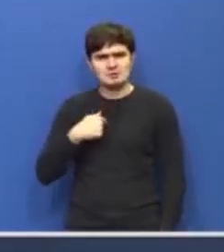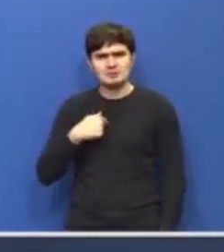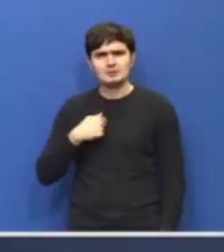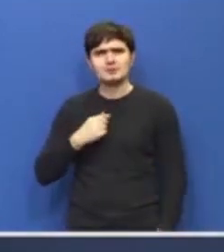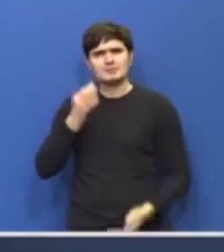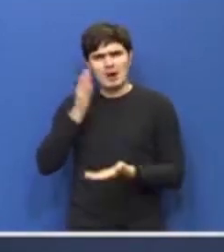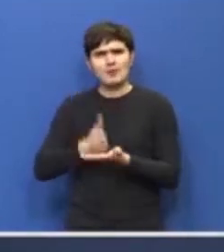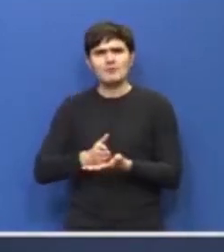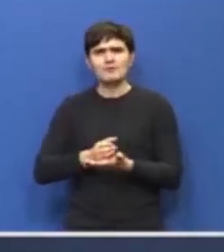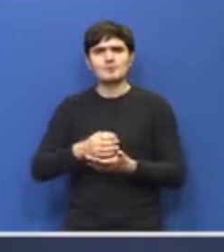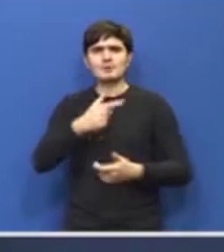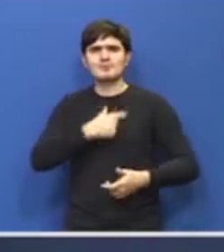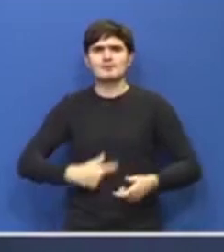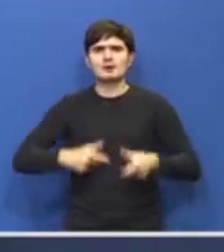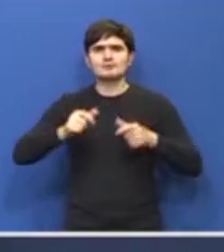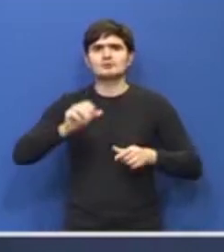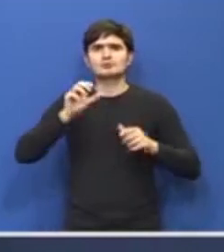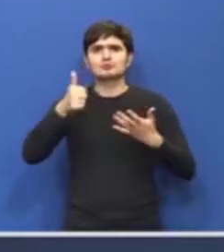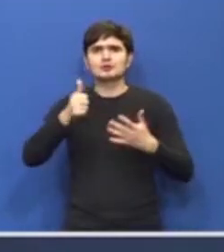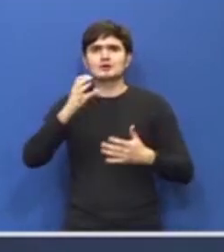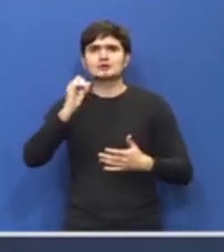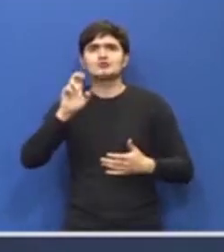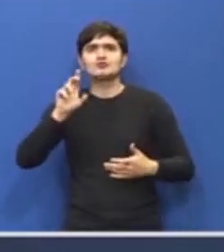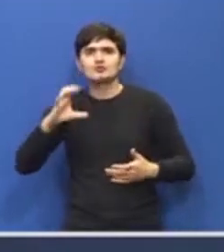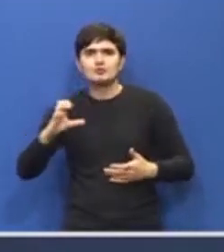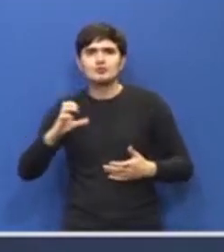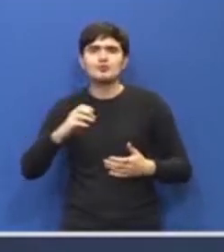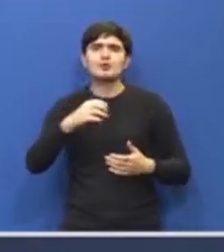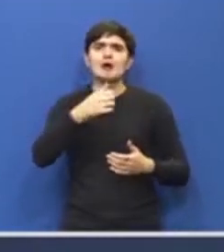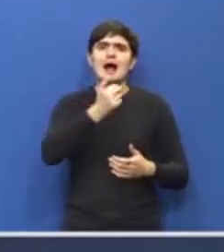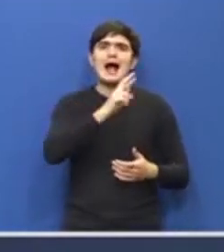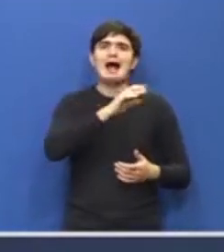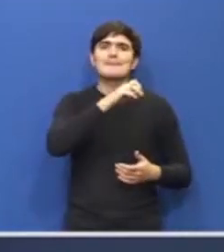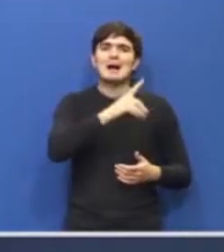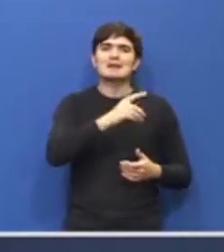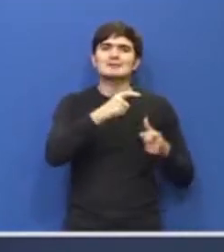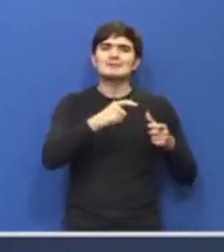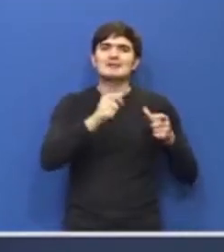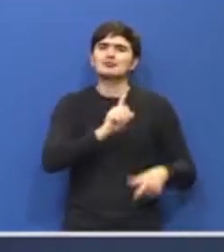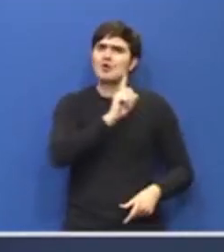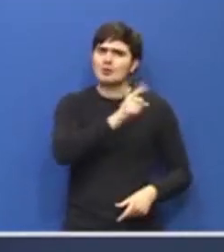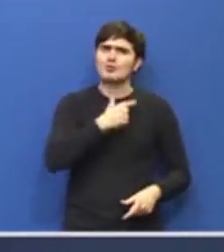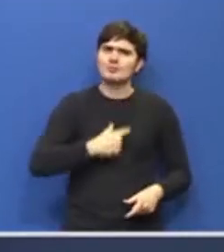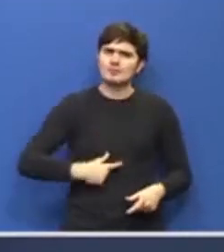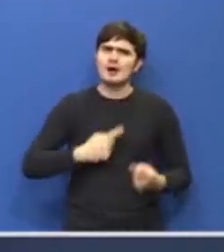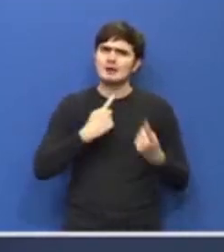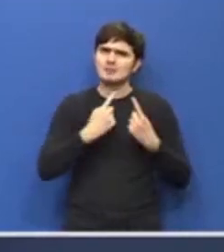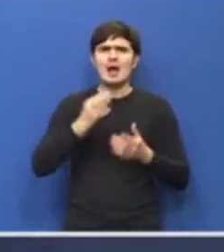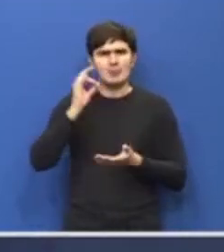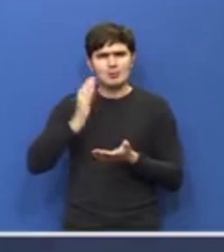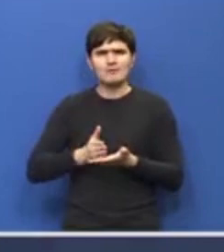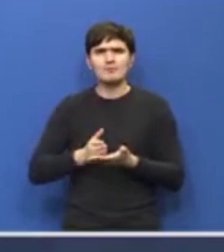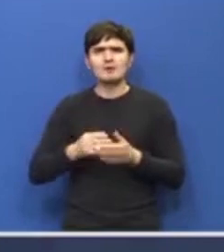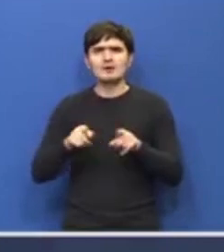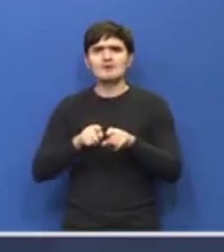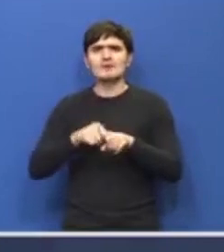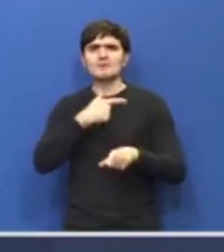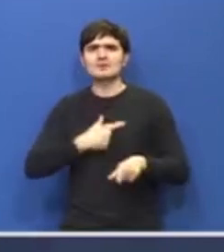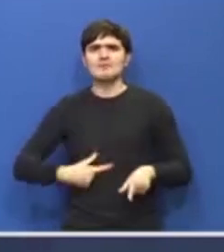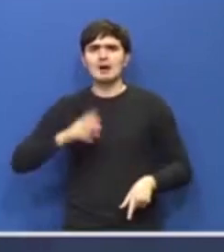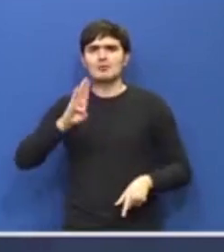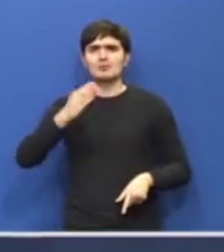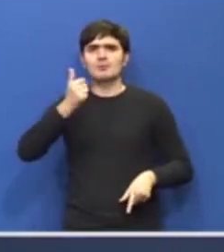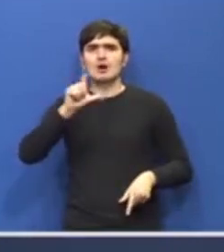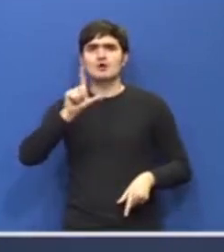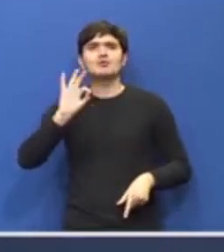domnul Ciprian Ciucu, primarul sectorului 6, doamna Clotilde Armand, primarul sectorului 1, Domnul primar Băluță de la